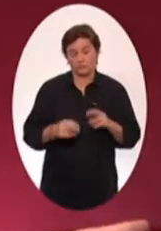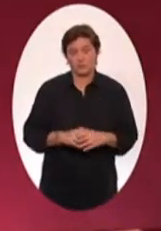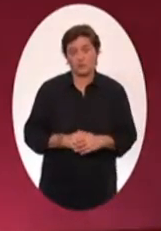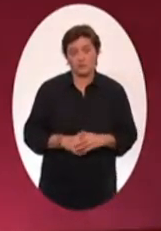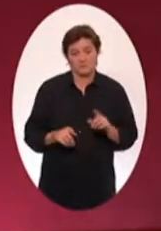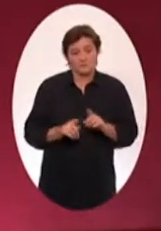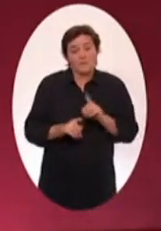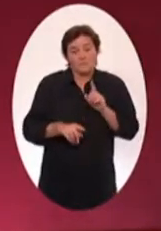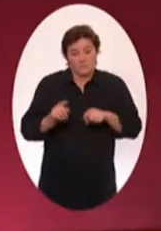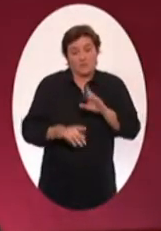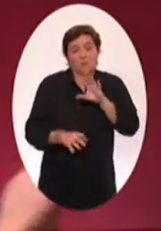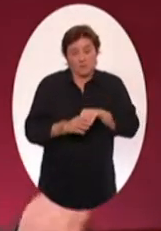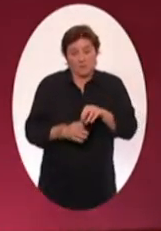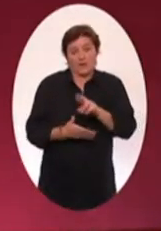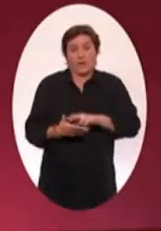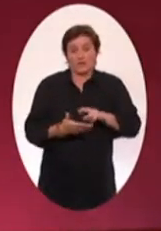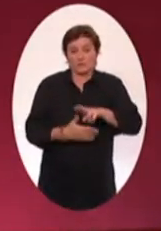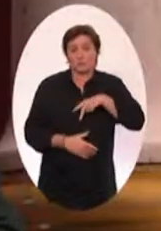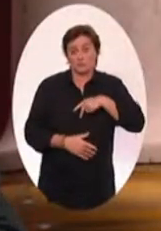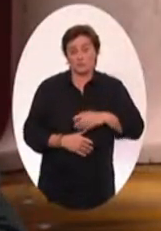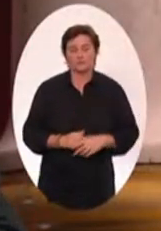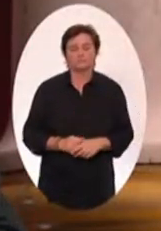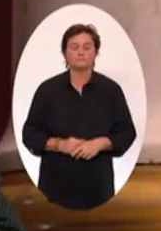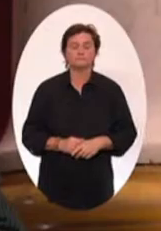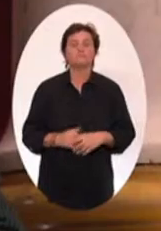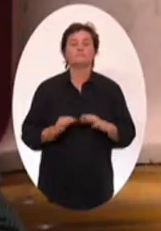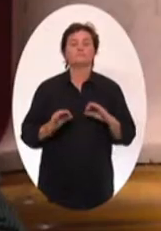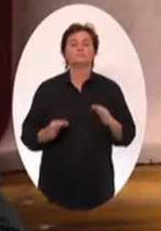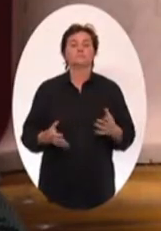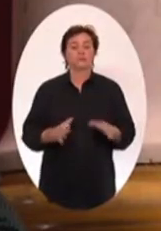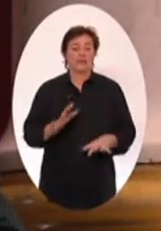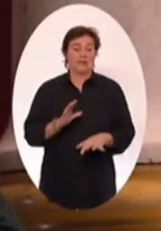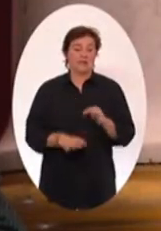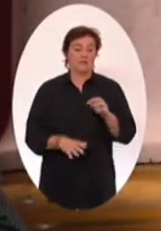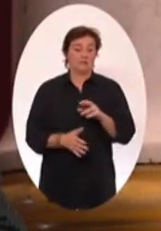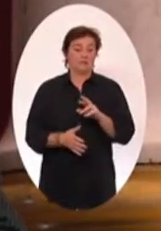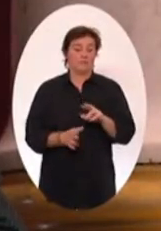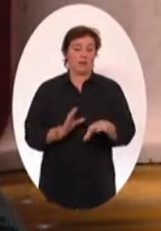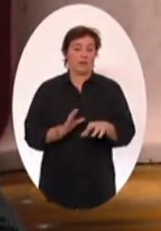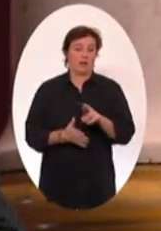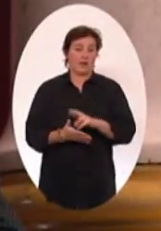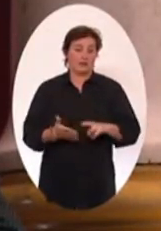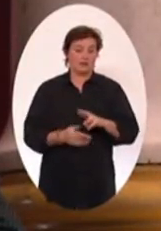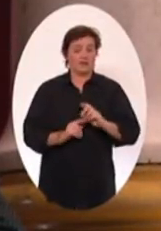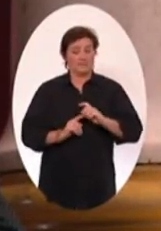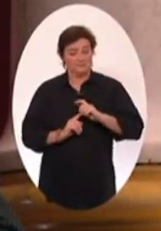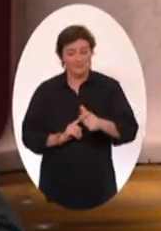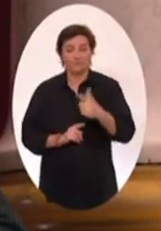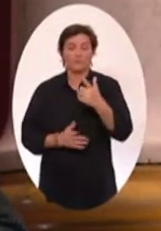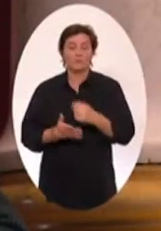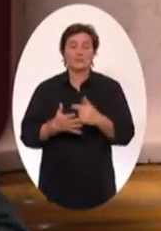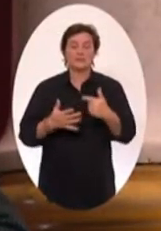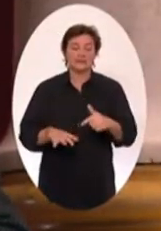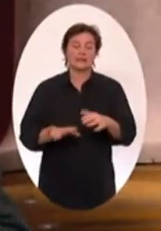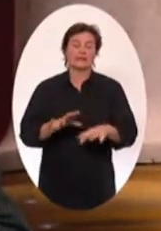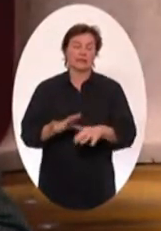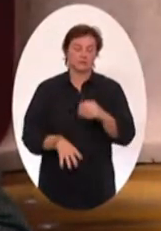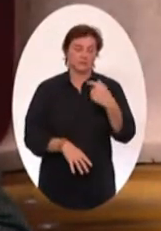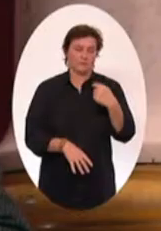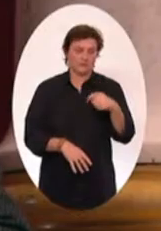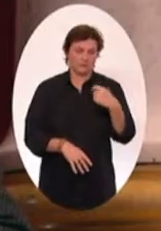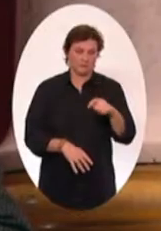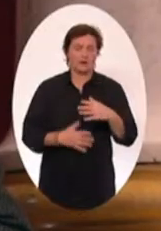même dans la mienne en Centre-Val de Loire, alors, mais dans beaucoup de les régions. Les régionales, dernière grande élection avant 2017, avant les élections présidentielles. Alors aujourd'hui, on